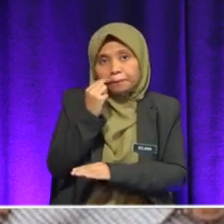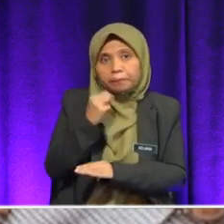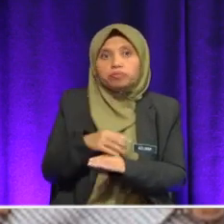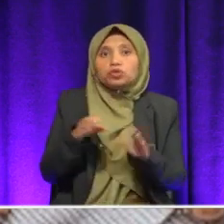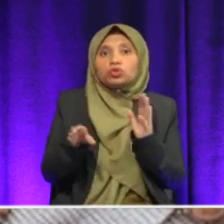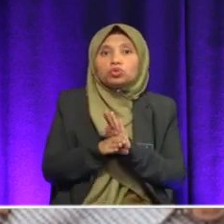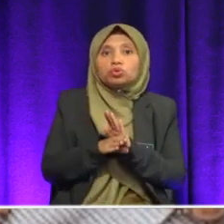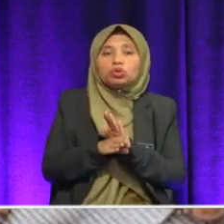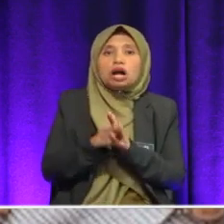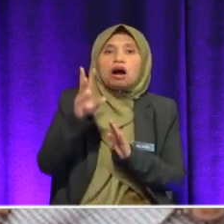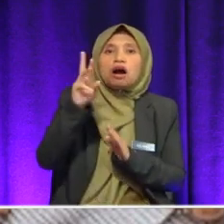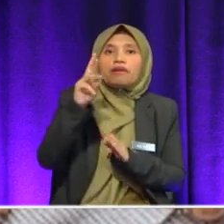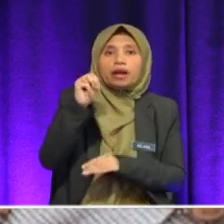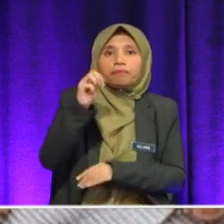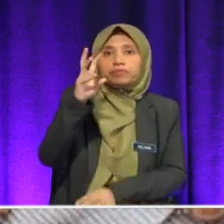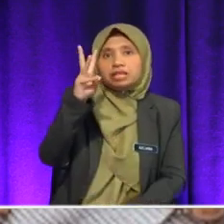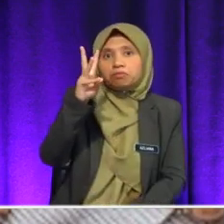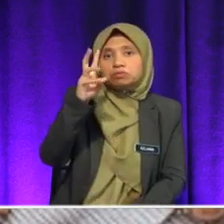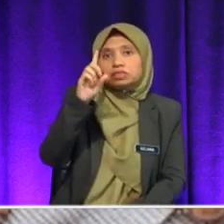6 Ringgit